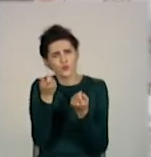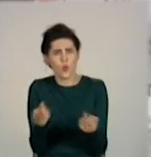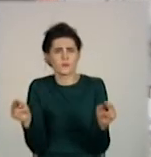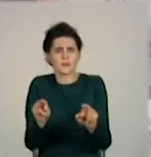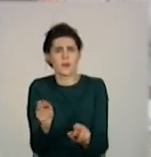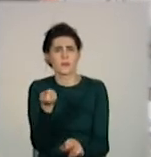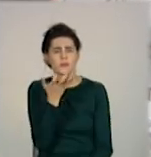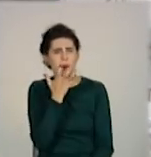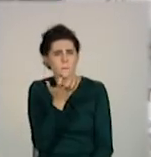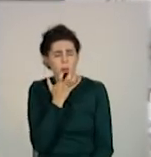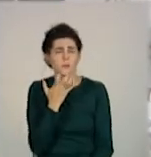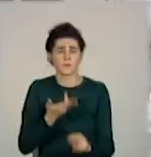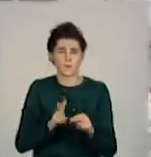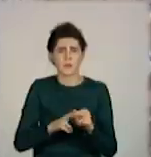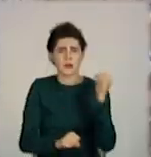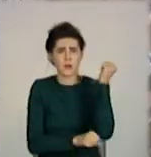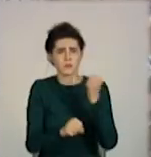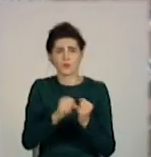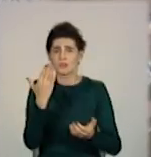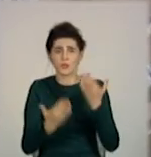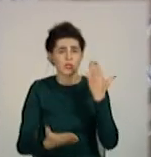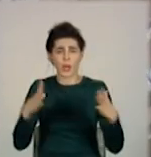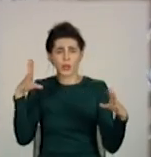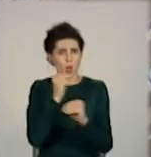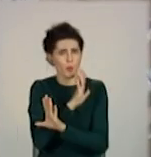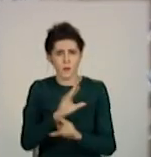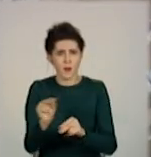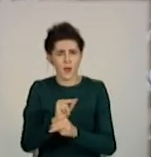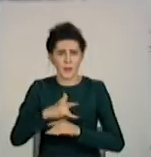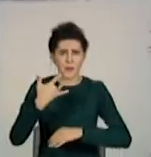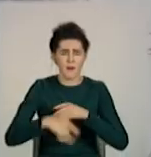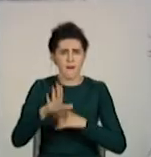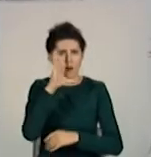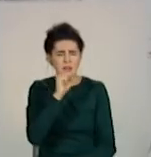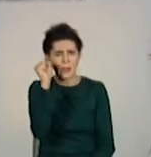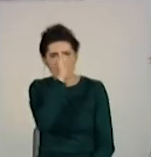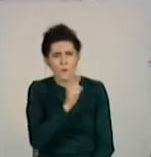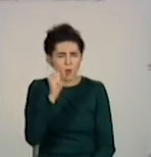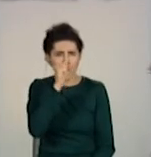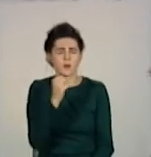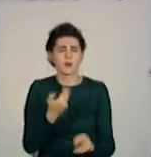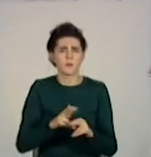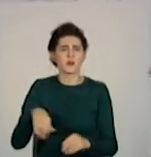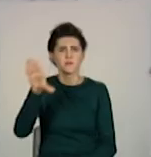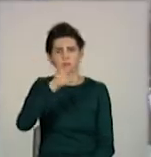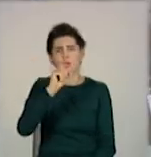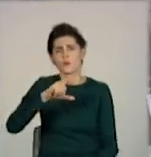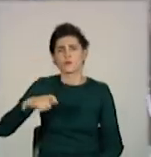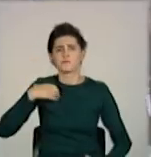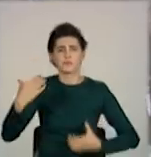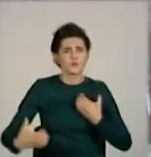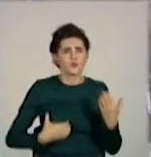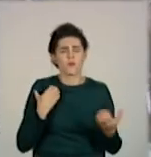трохи теплими. Якщо комунальники не встигнуть все полагодити, може замерзнути система. Жителі цим переймаються, мовляв,